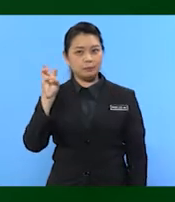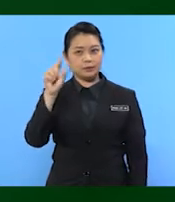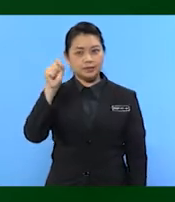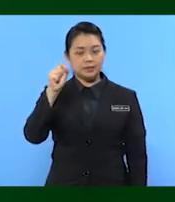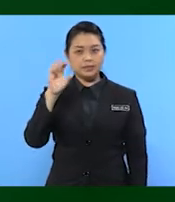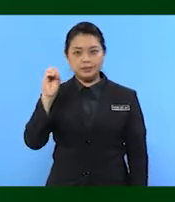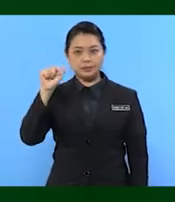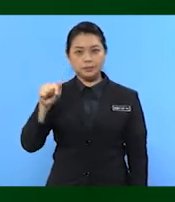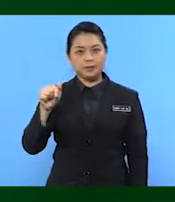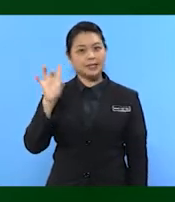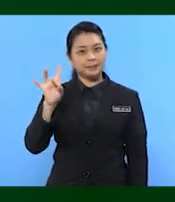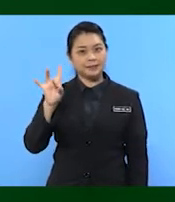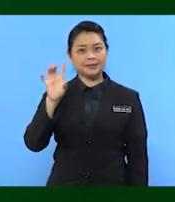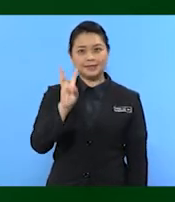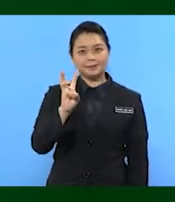darjah